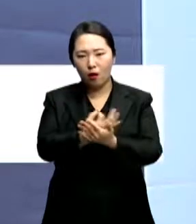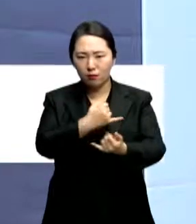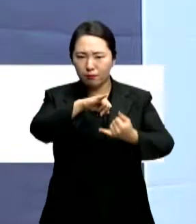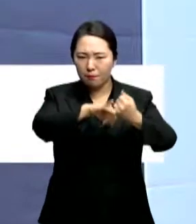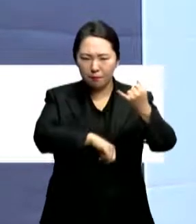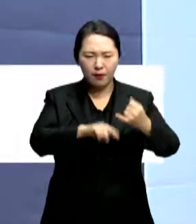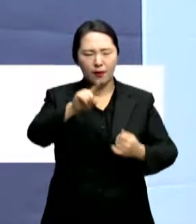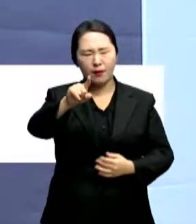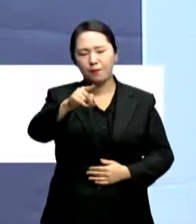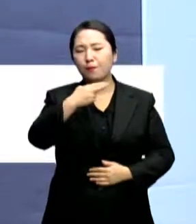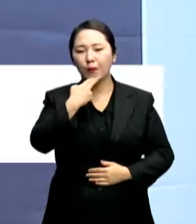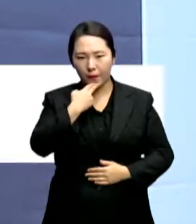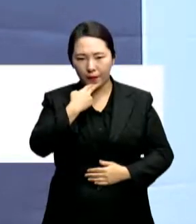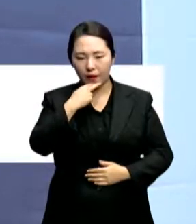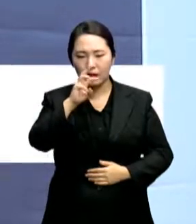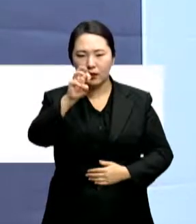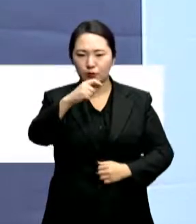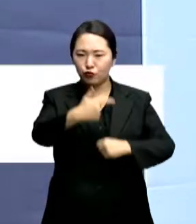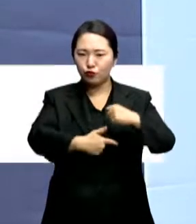적이 없는